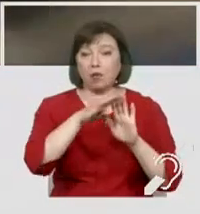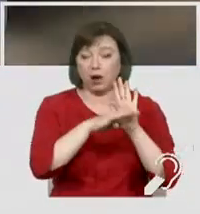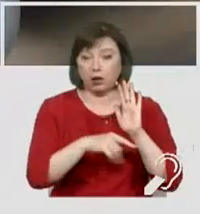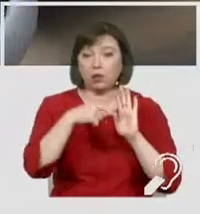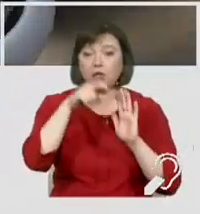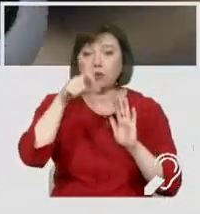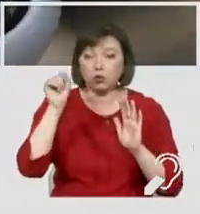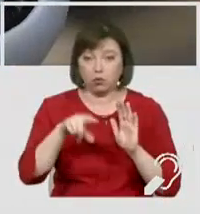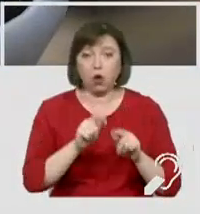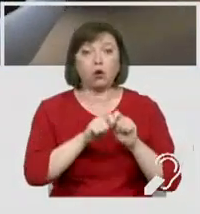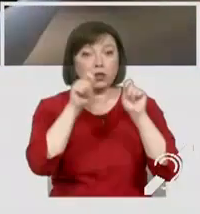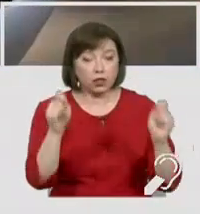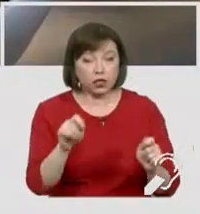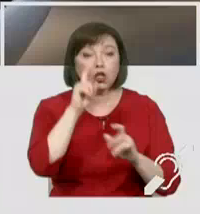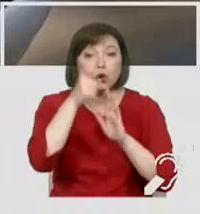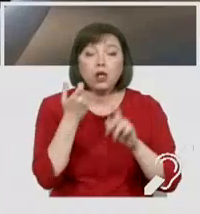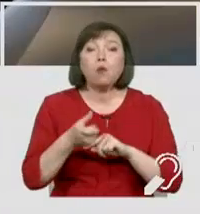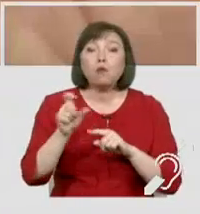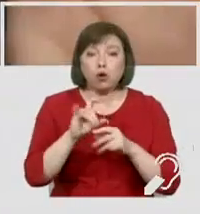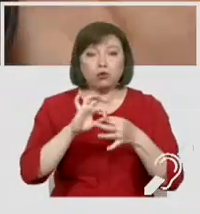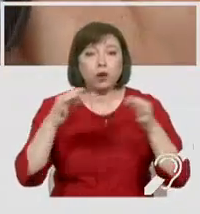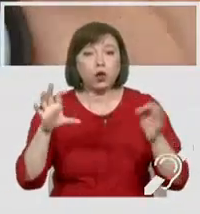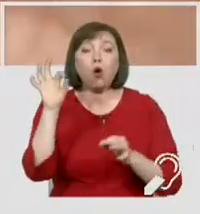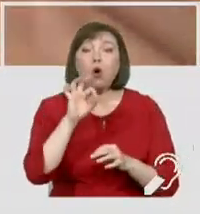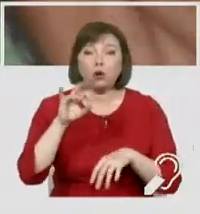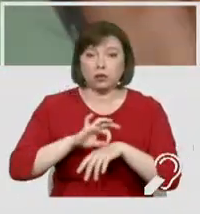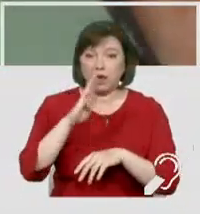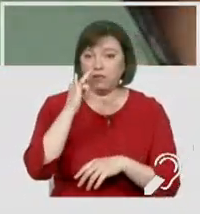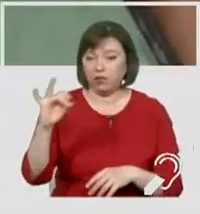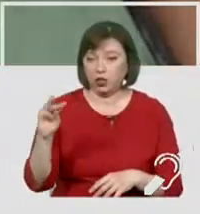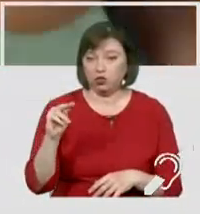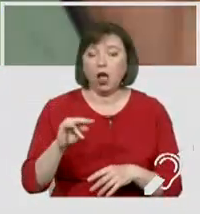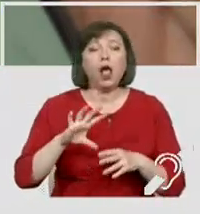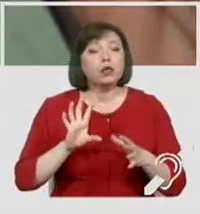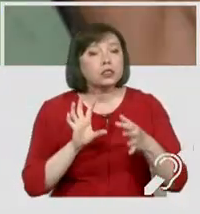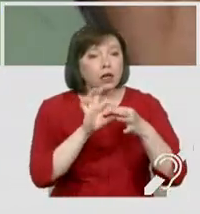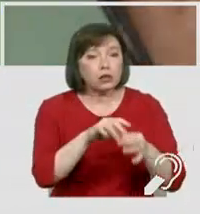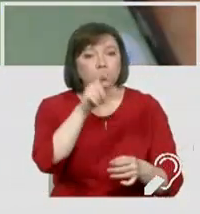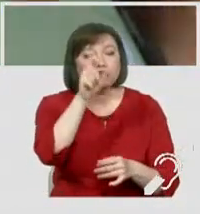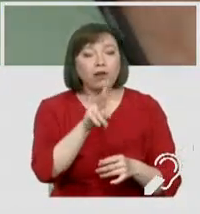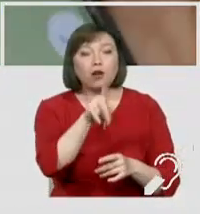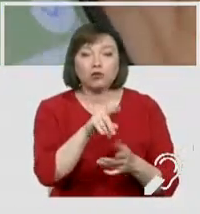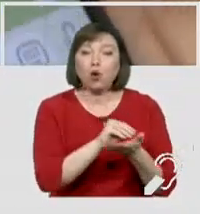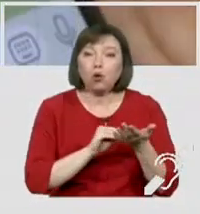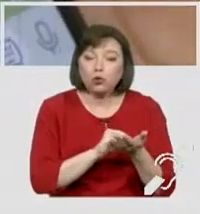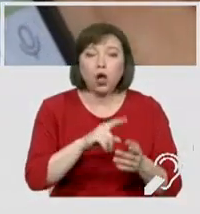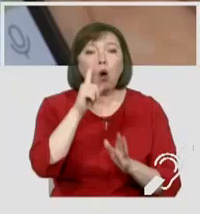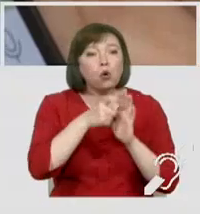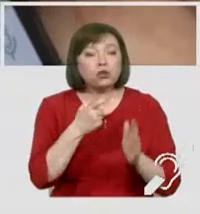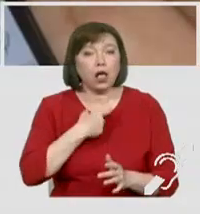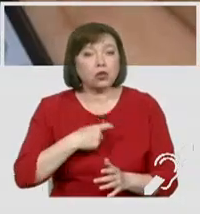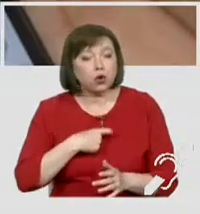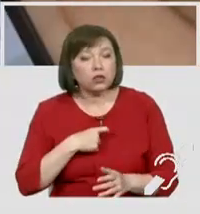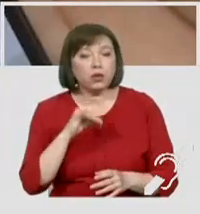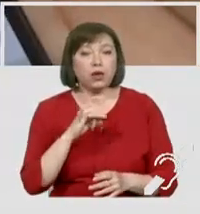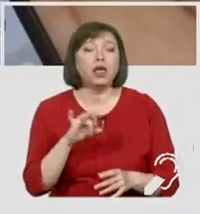oamenii o pot accesa și pot afla mai multe informații despre HIV să contacteze un consultant să și evalueze vulnerabilitatea dar